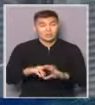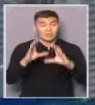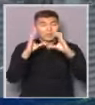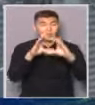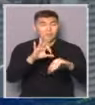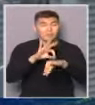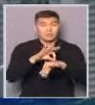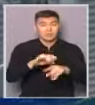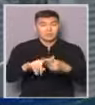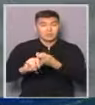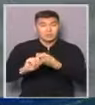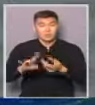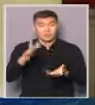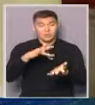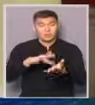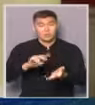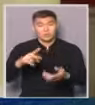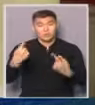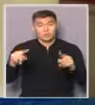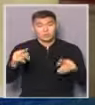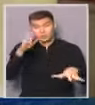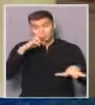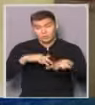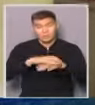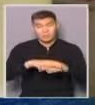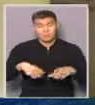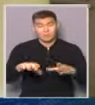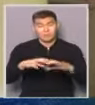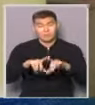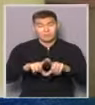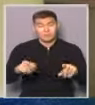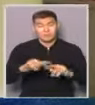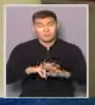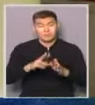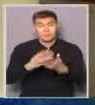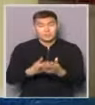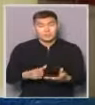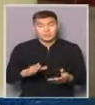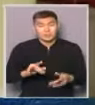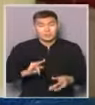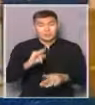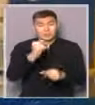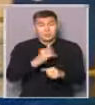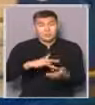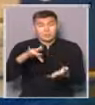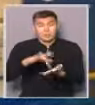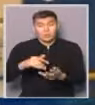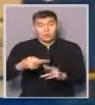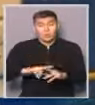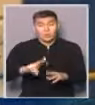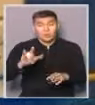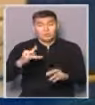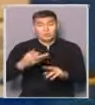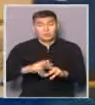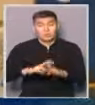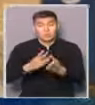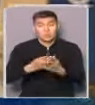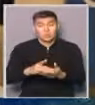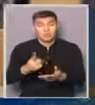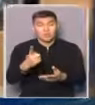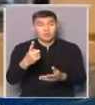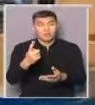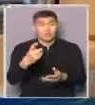сообщение, связывающее город Кульджа с другими населенными пунктами. Кроме того, в воздушной гавани города Урумчи задержаны